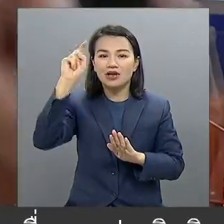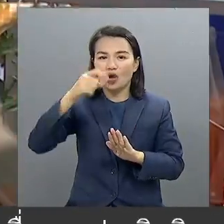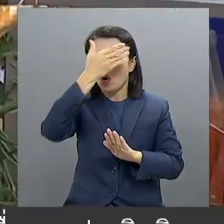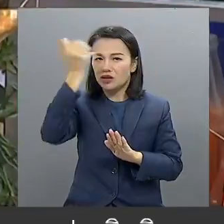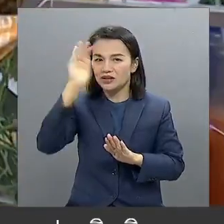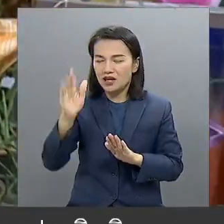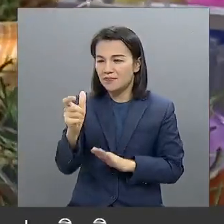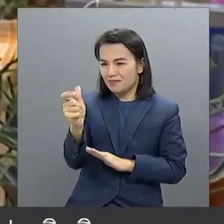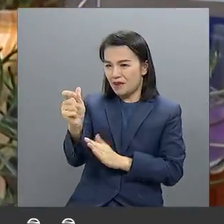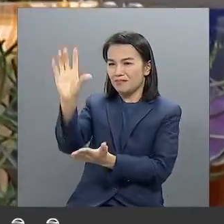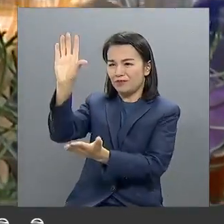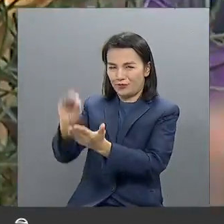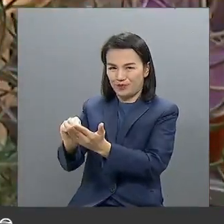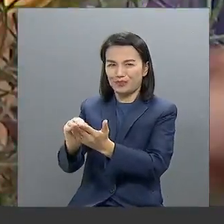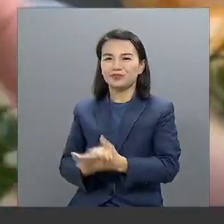้ครับ